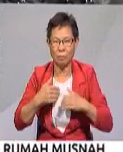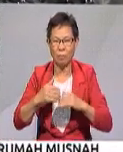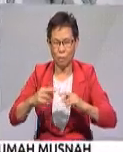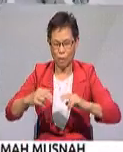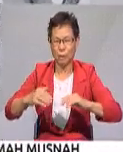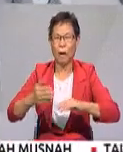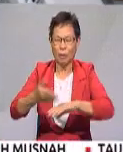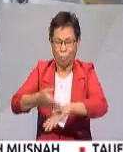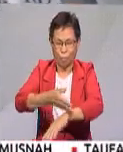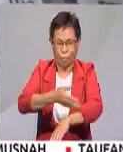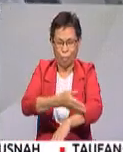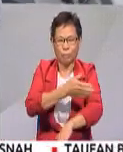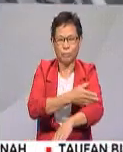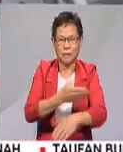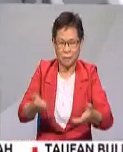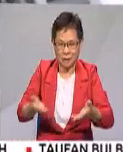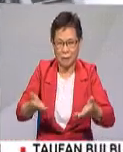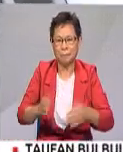di sinilah.